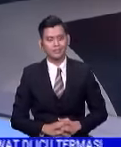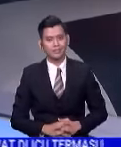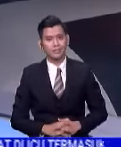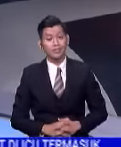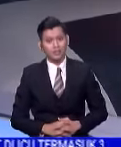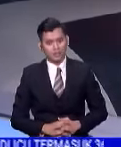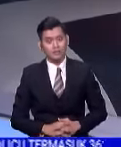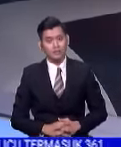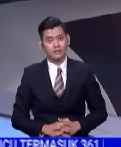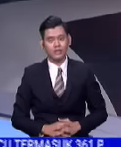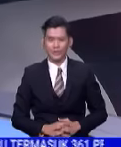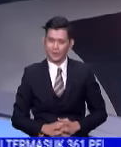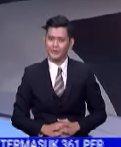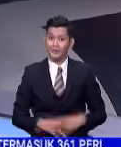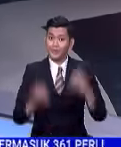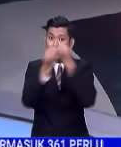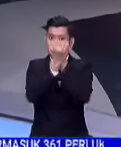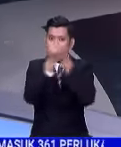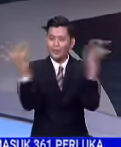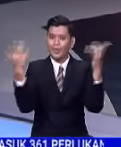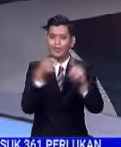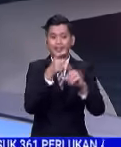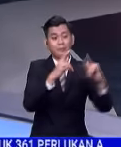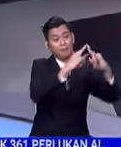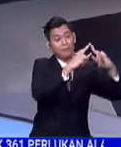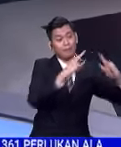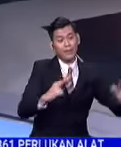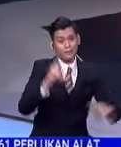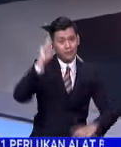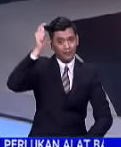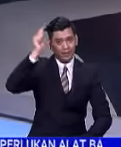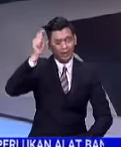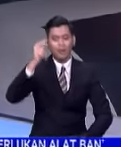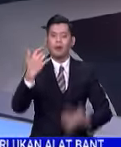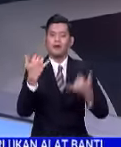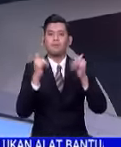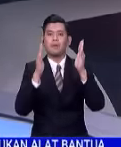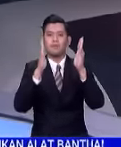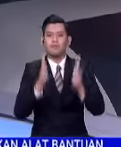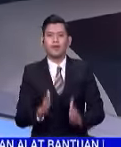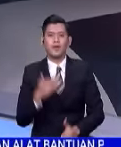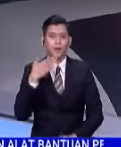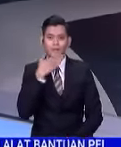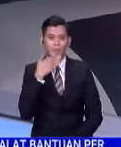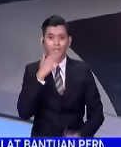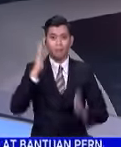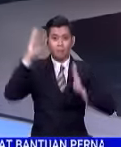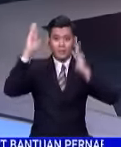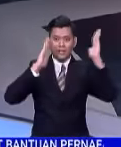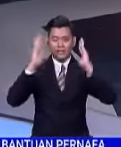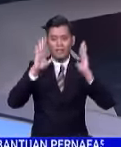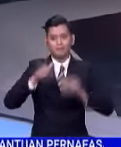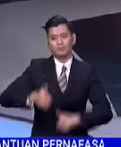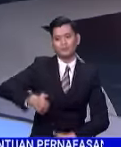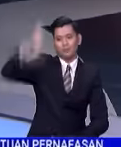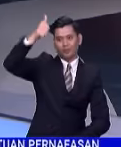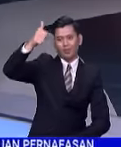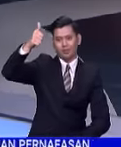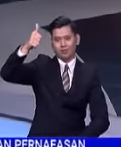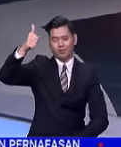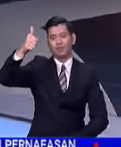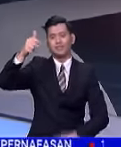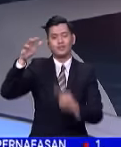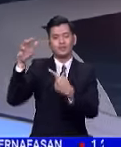Ini berita memberangsangkan dari kem badminton negara. Pemain muda kebangsaan meraih 2 kejuaraan pada kejohanan badminton